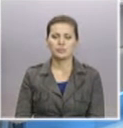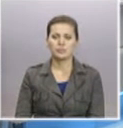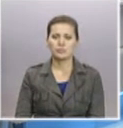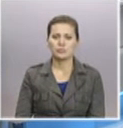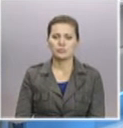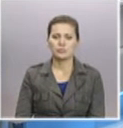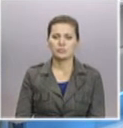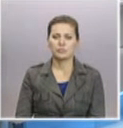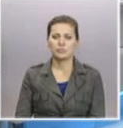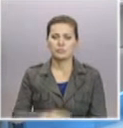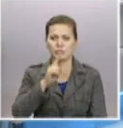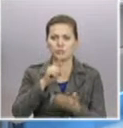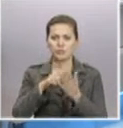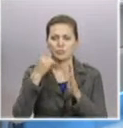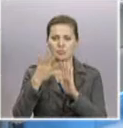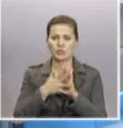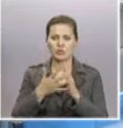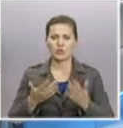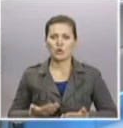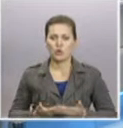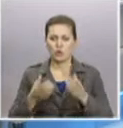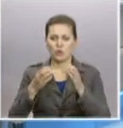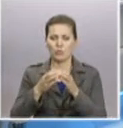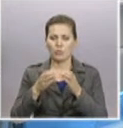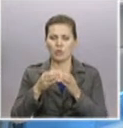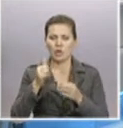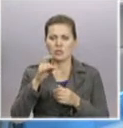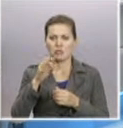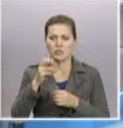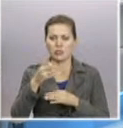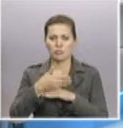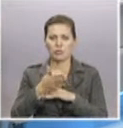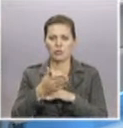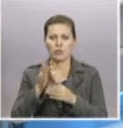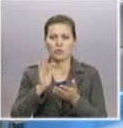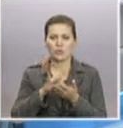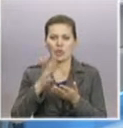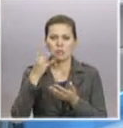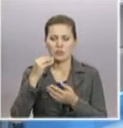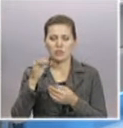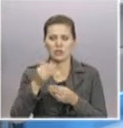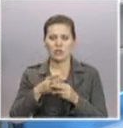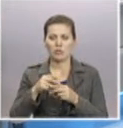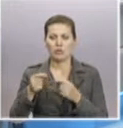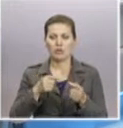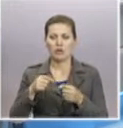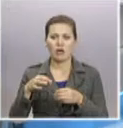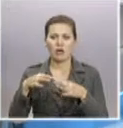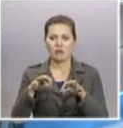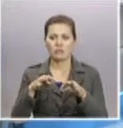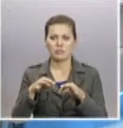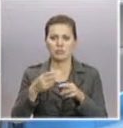Вопрос понятный. Жилой комплекс Асларман, он находится за пределами города Алматы. А управление автомобильных дорог –